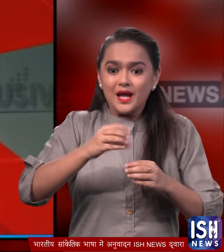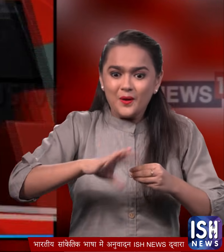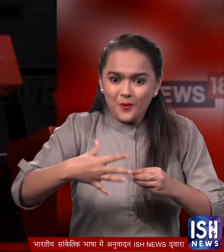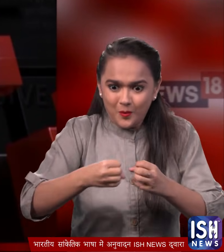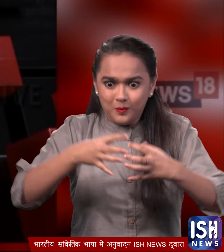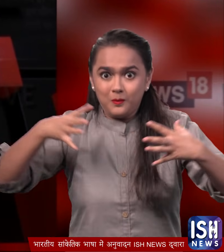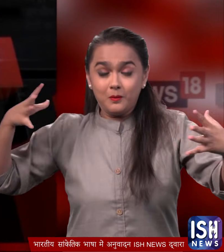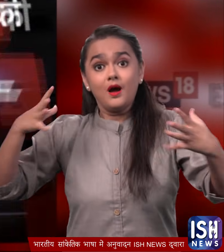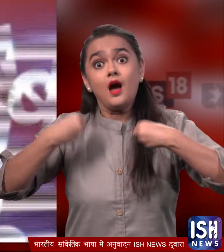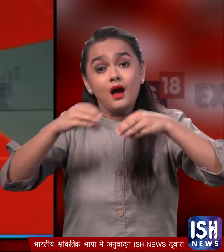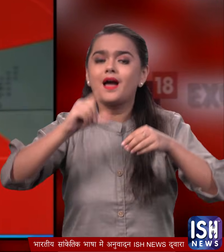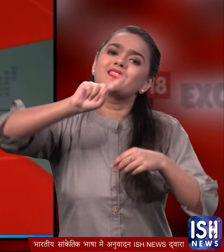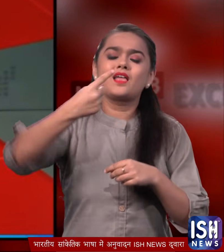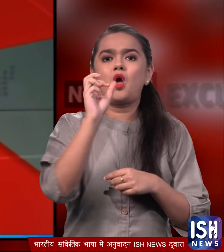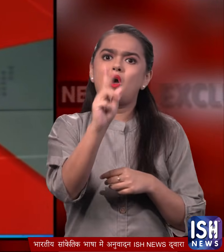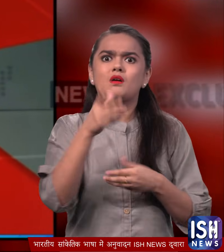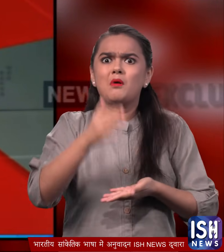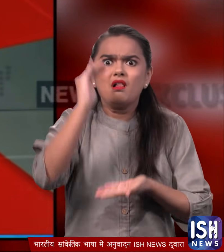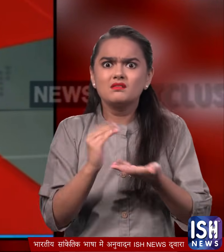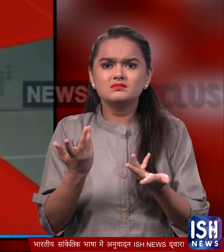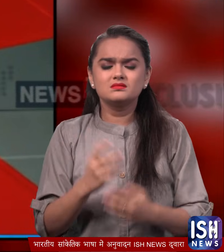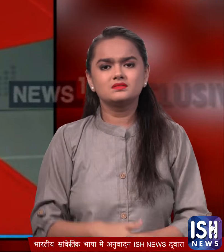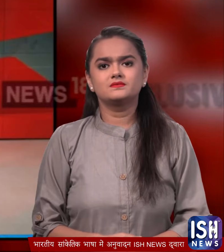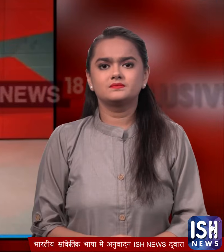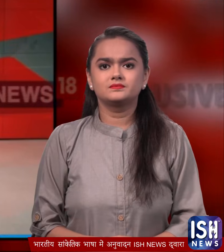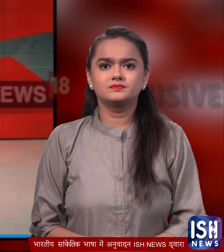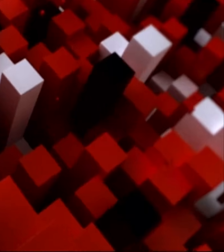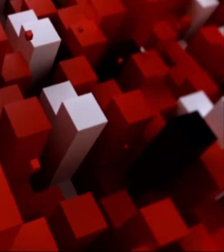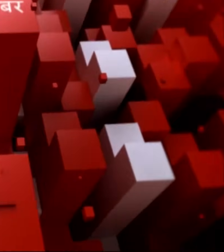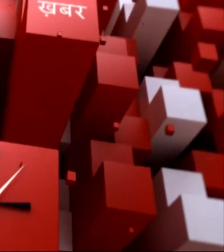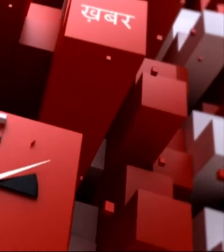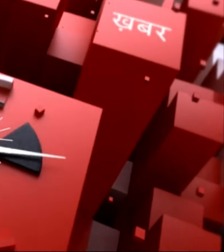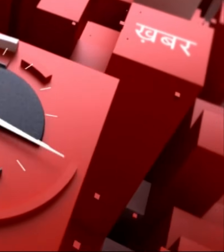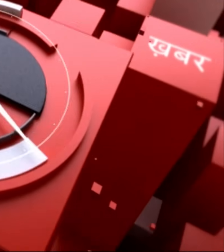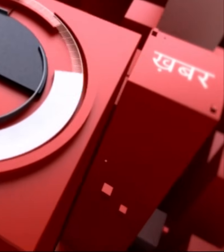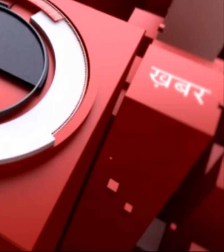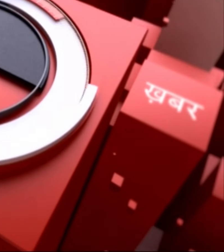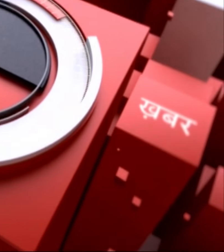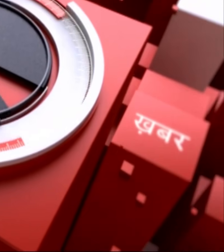कम होने से रेट गिर जाए। दिल्ली के सिविल लाइंस इलाके में बेरोजगारी के मुद्दे